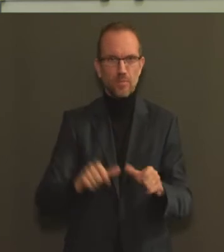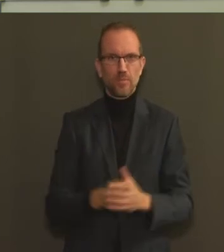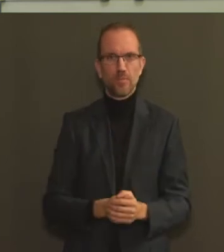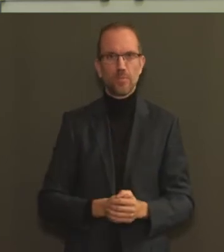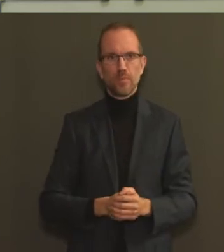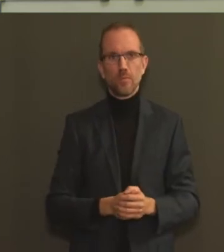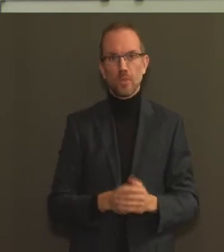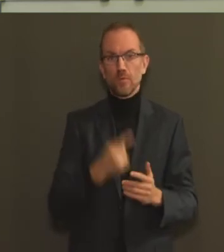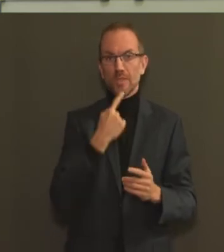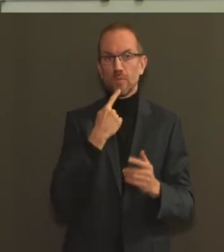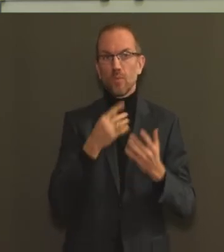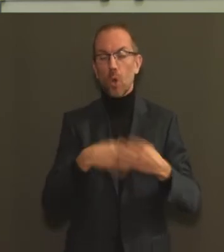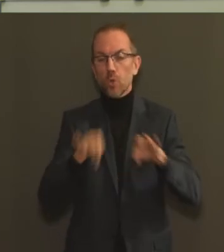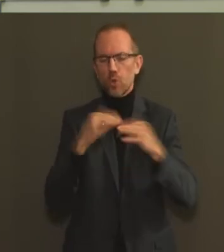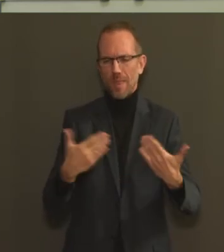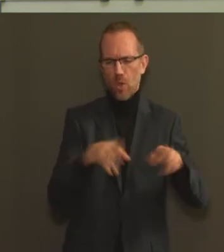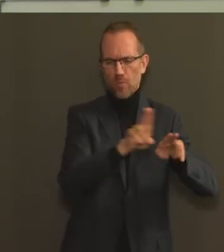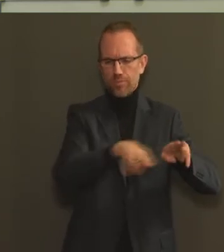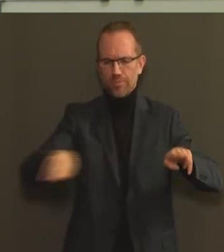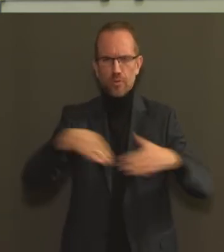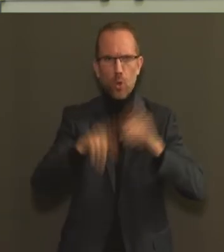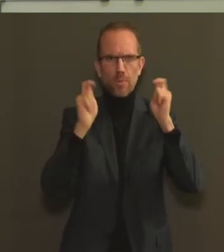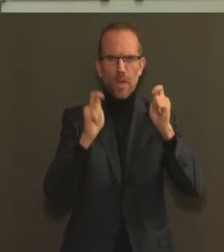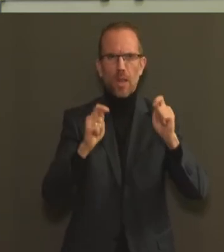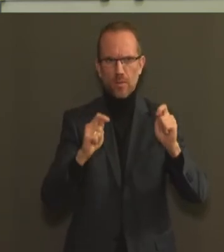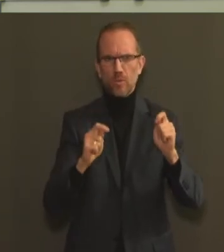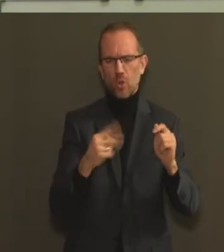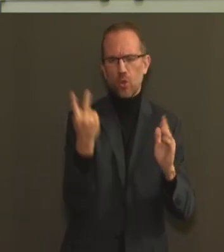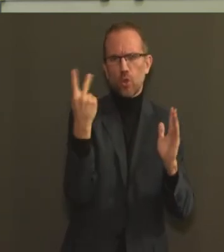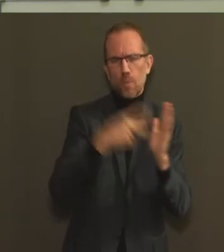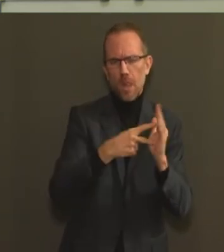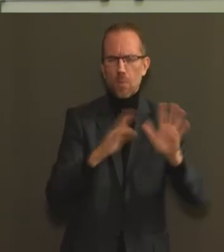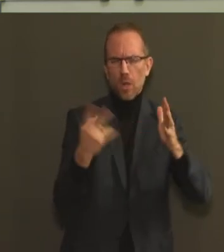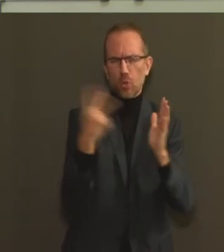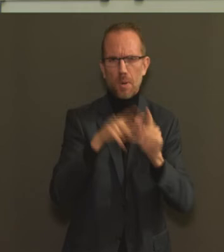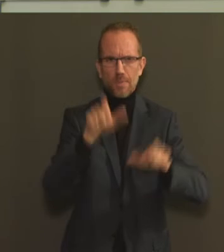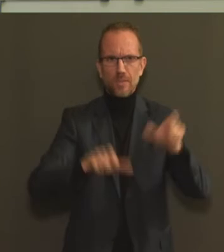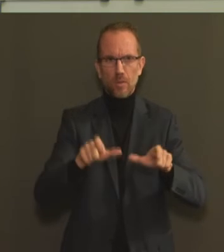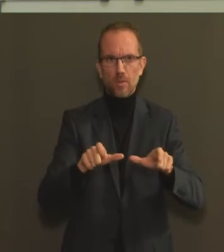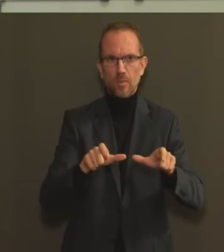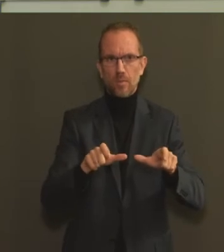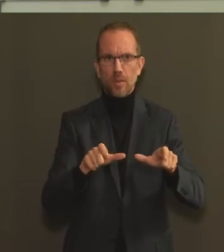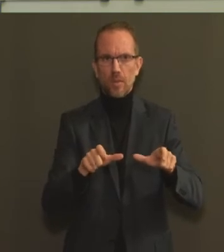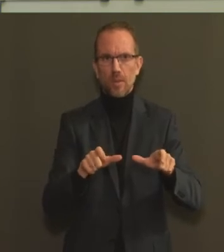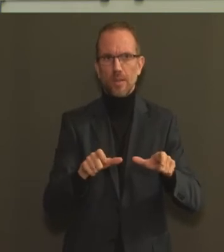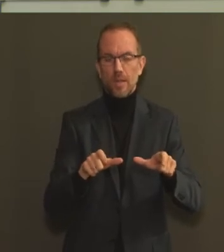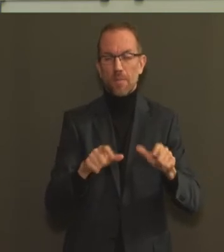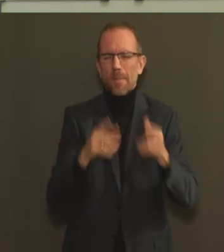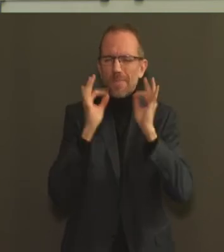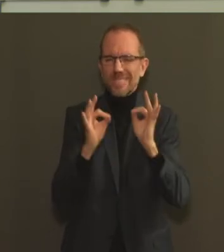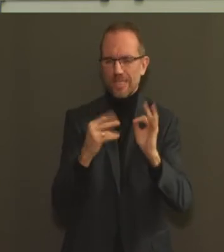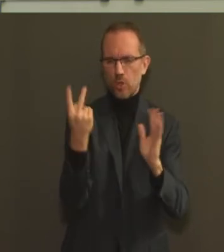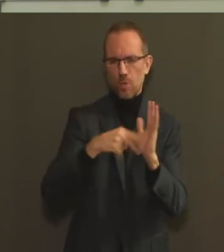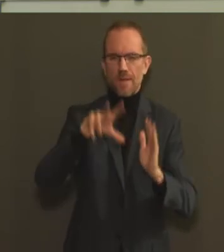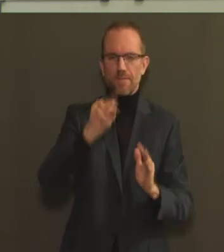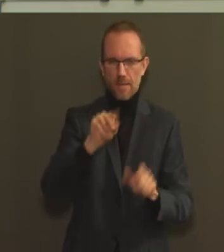des 2000 patients hospitalisés. Nous avons été un peu moins il y a quelques temps, nous sommes à 2020 actuellement, et 378